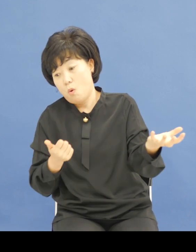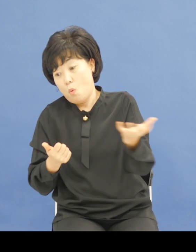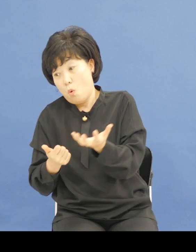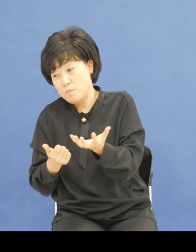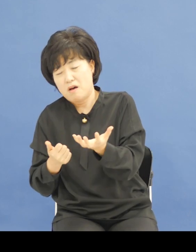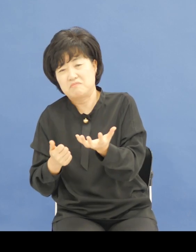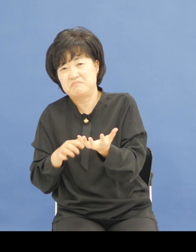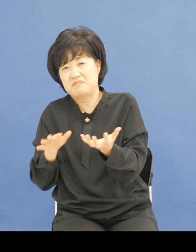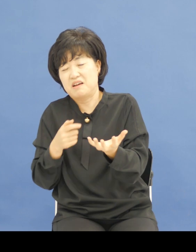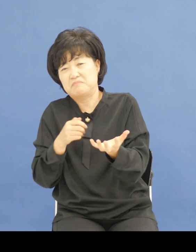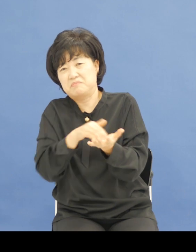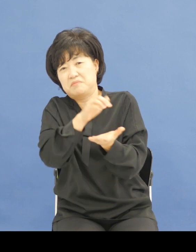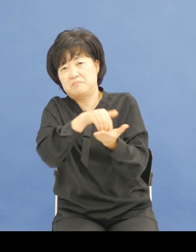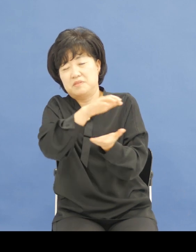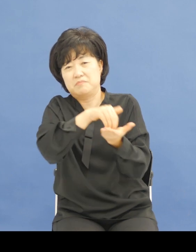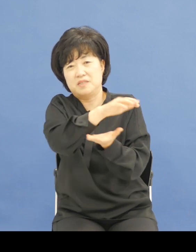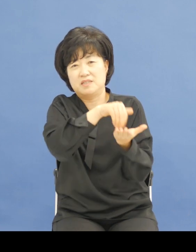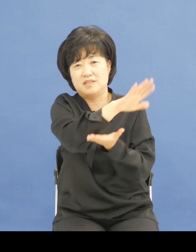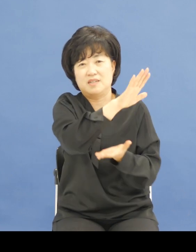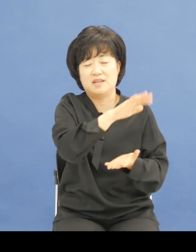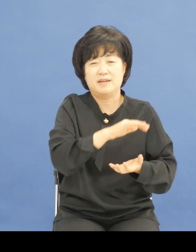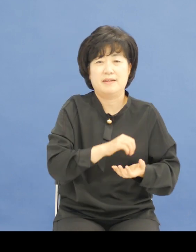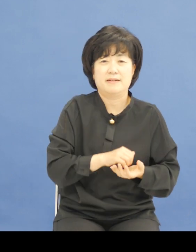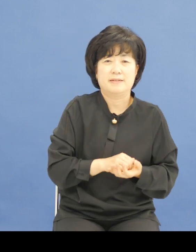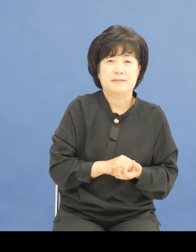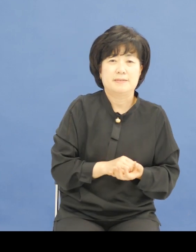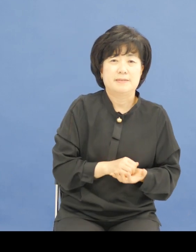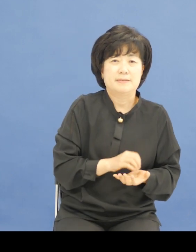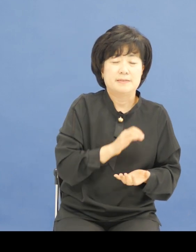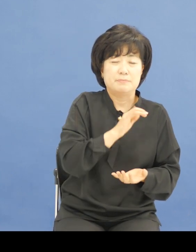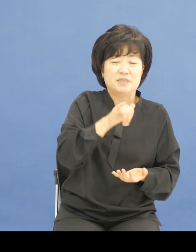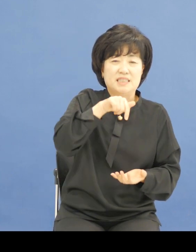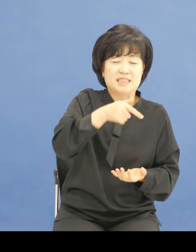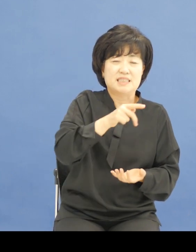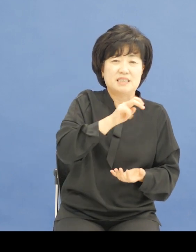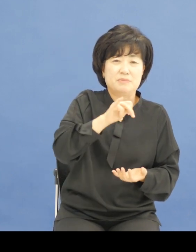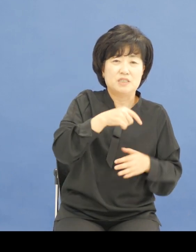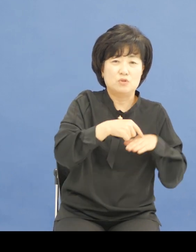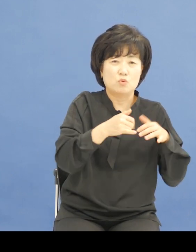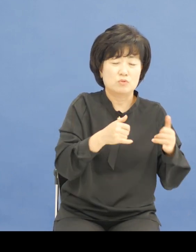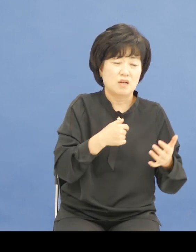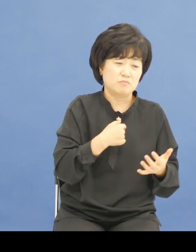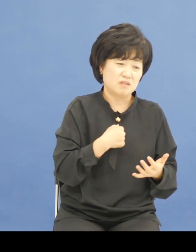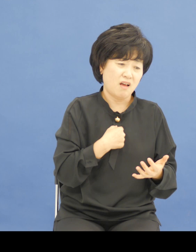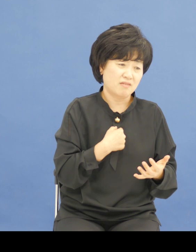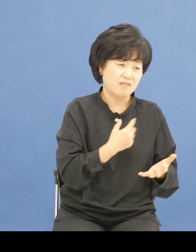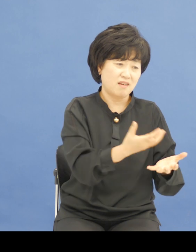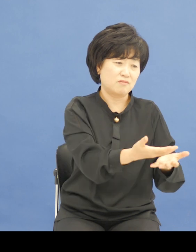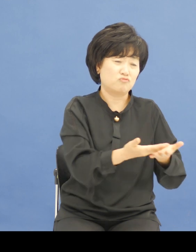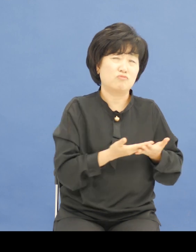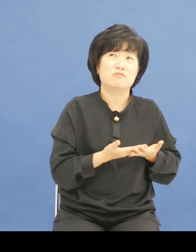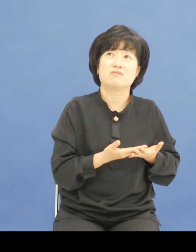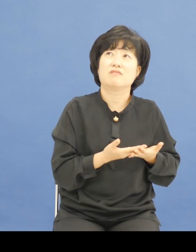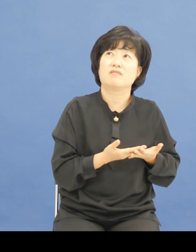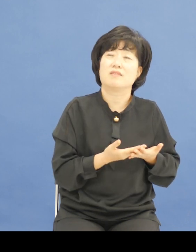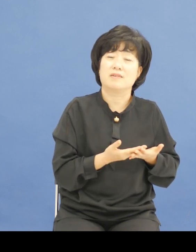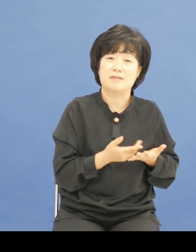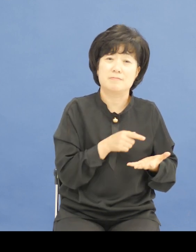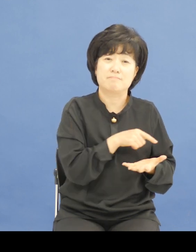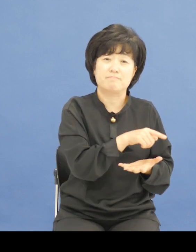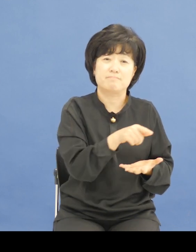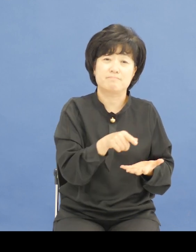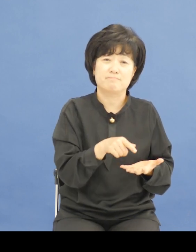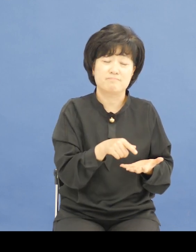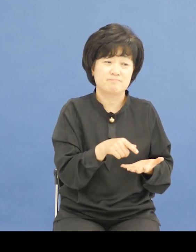그 사람들이 이제 저한테는 들어왔고, 그러니까 그 사람들을